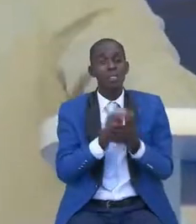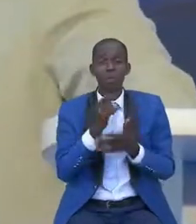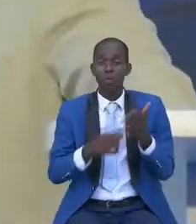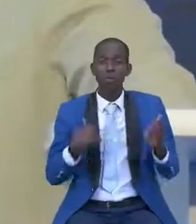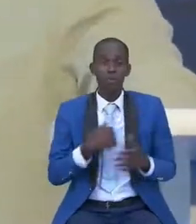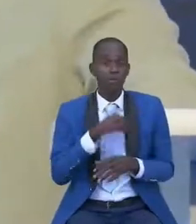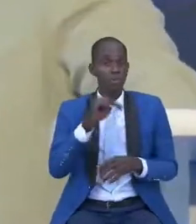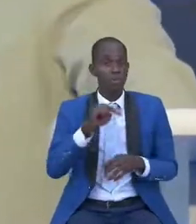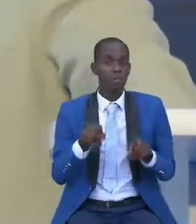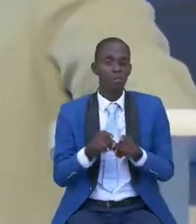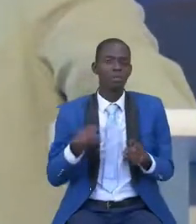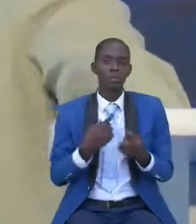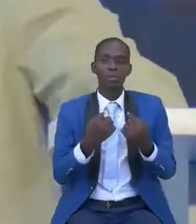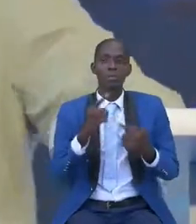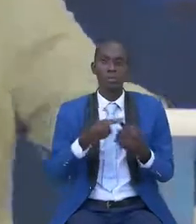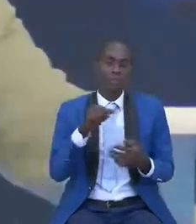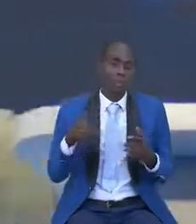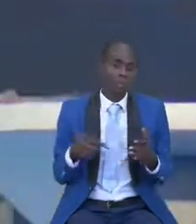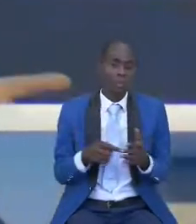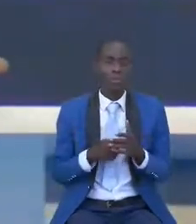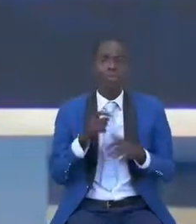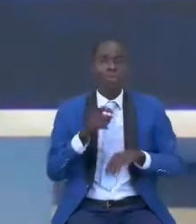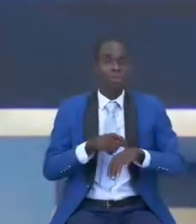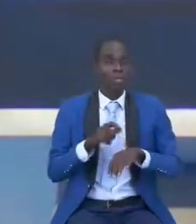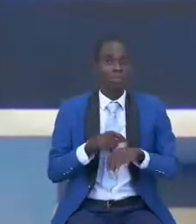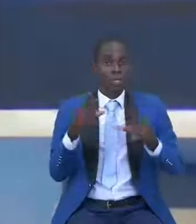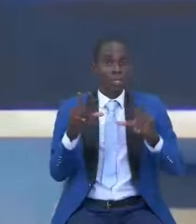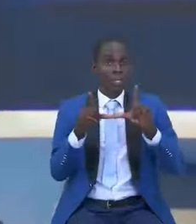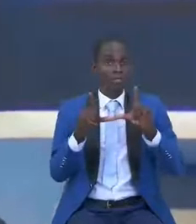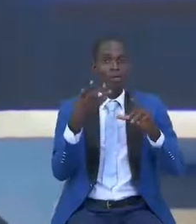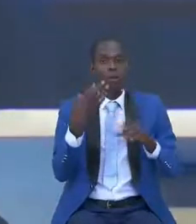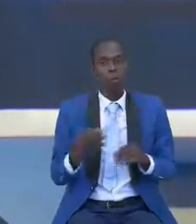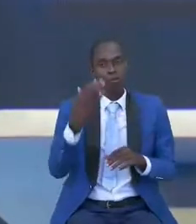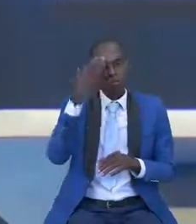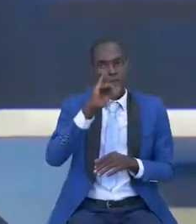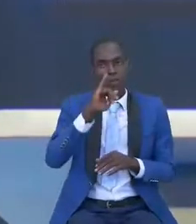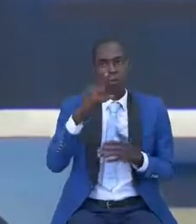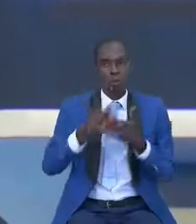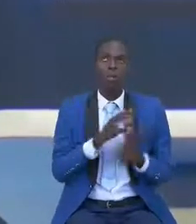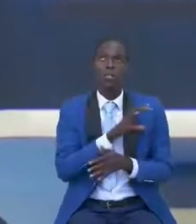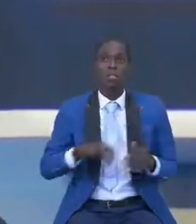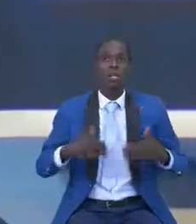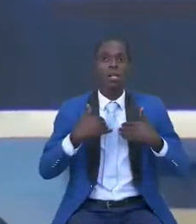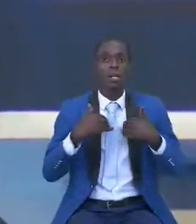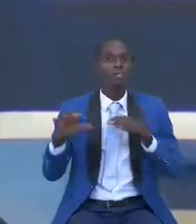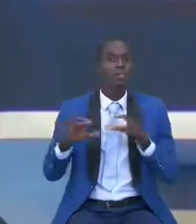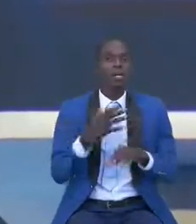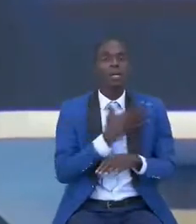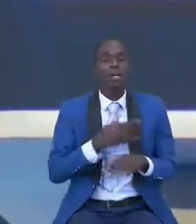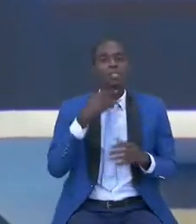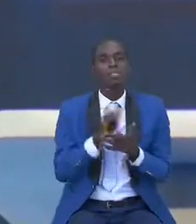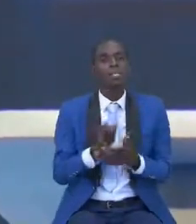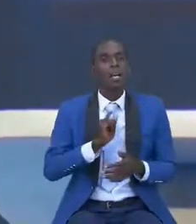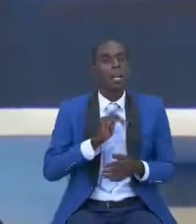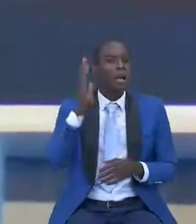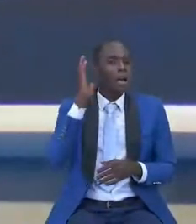subjuguer. C'est ce dont nous avons besoin. Comme nous venons à ce niveau maintenant, en réalisant ce que Christ a